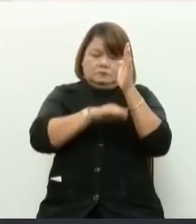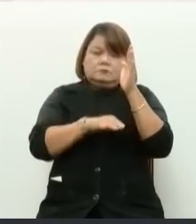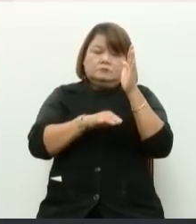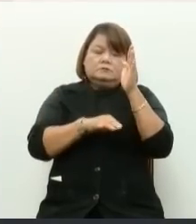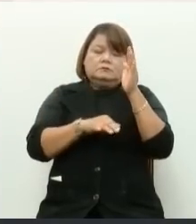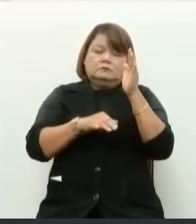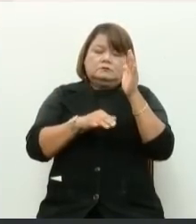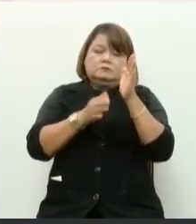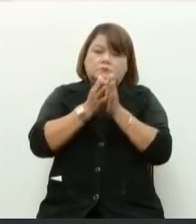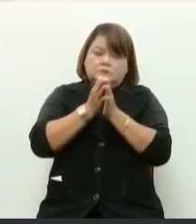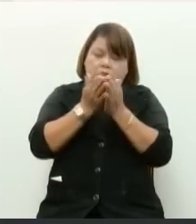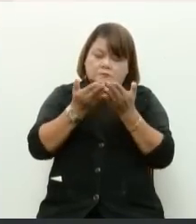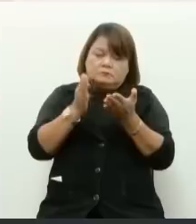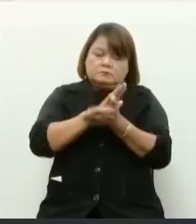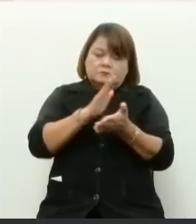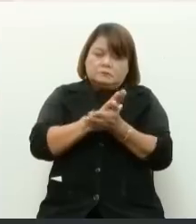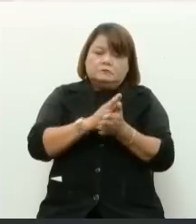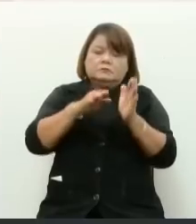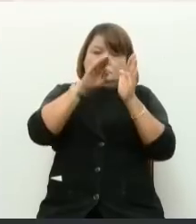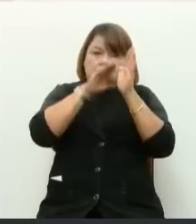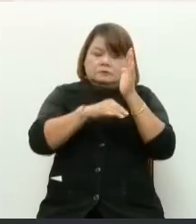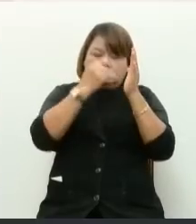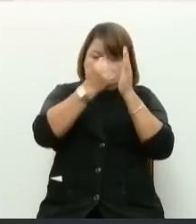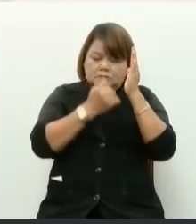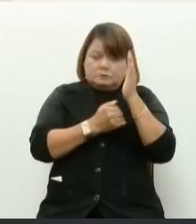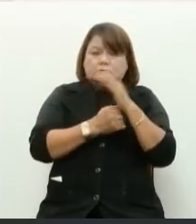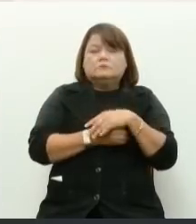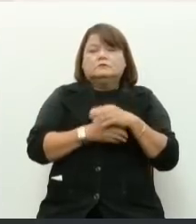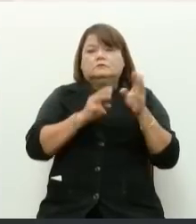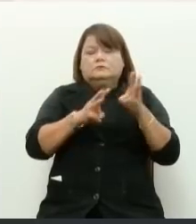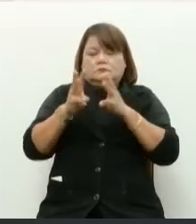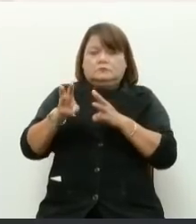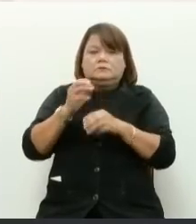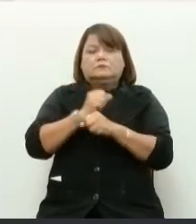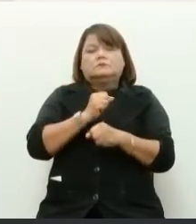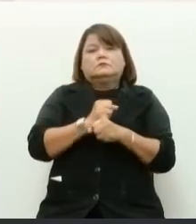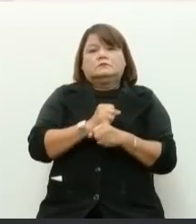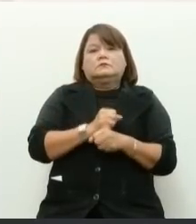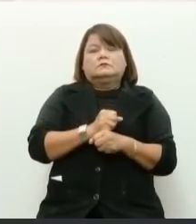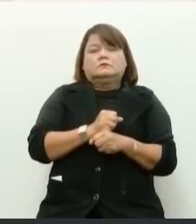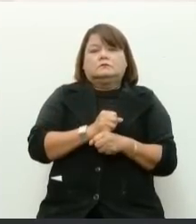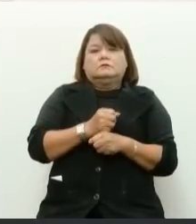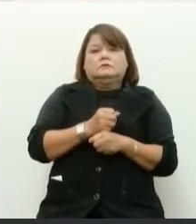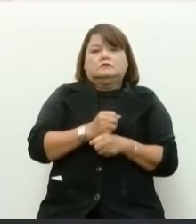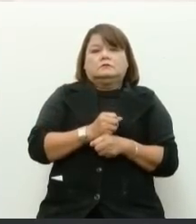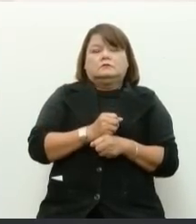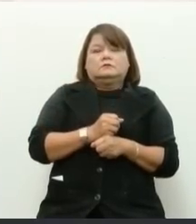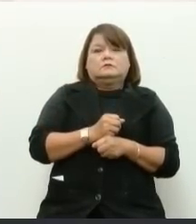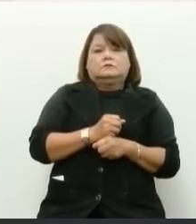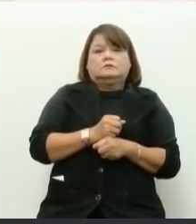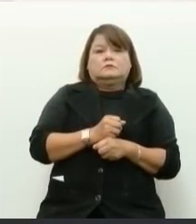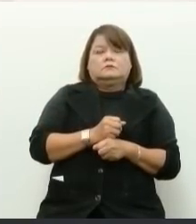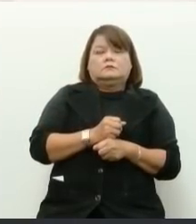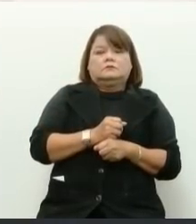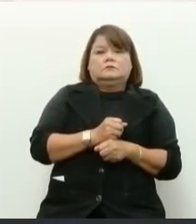อกสารลดระยะเวลาลดอะไรทั้งหลายเนี่ยส่วนวิธีการที่จะปฏิบัติอะไรทั้งหลายเนี่ย